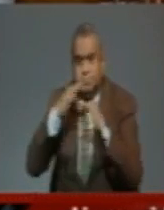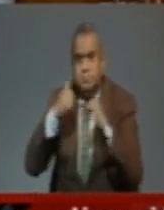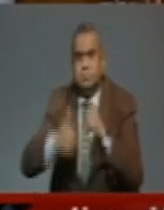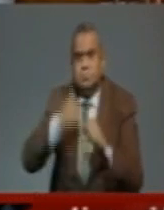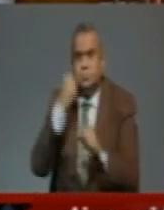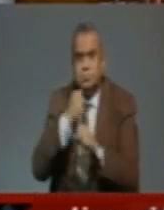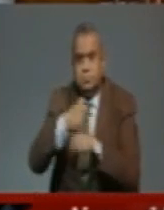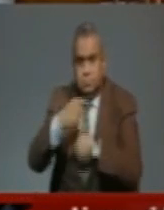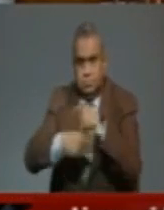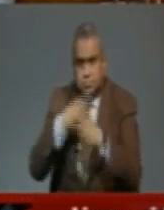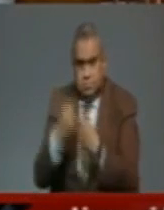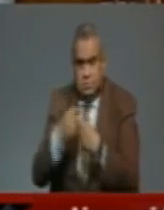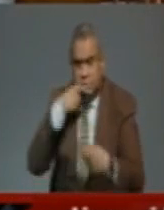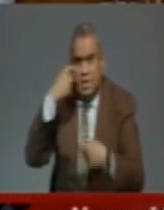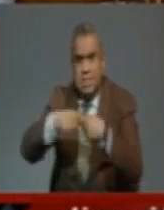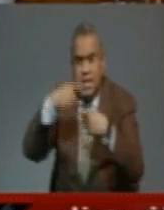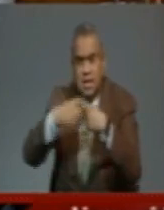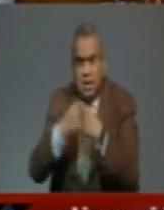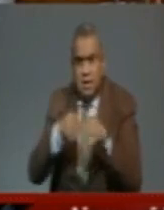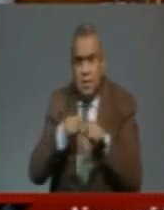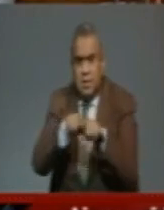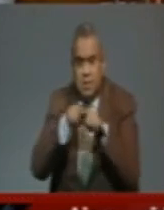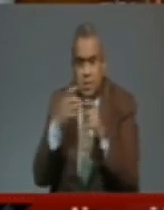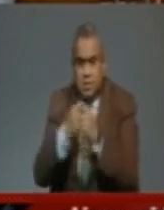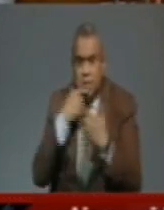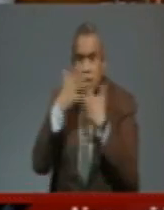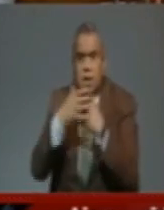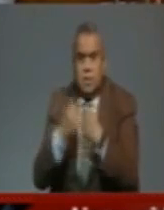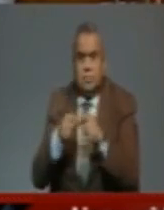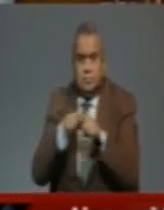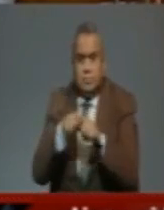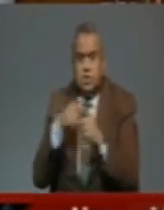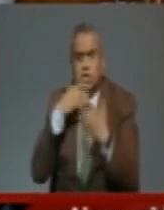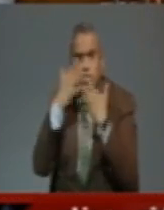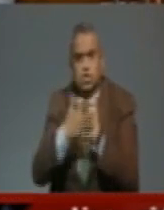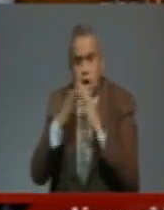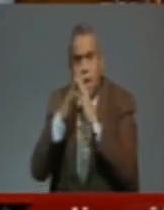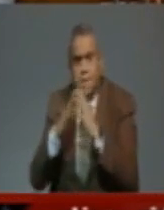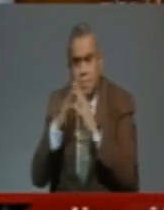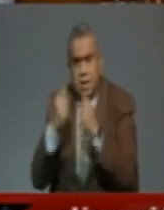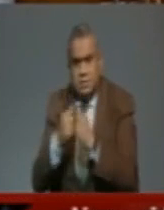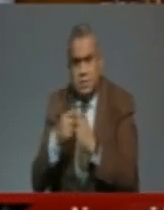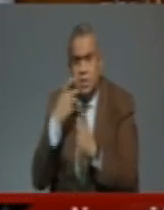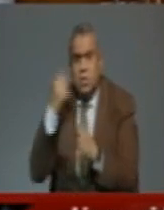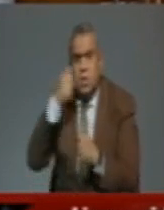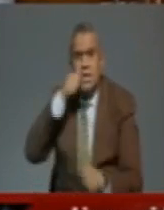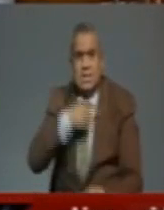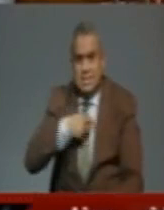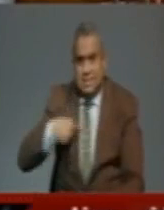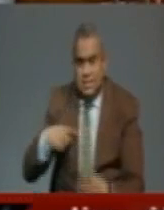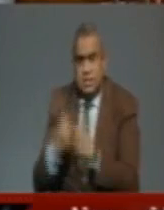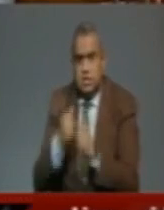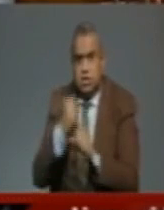مع تحالف شركة مصرية وطنية شركة سياك مع سي ار ار سي الصينية، بمجرد ما احنا